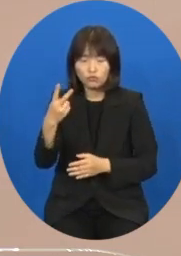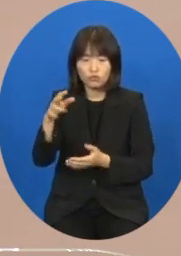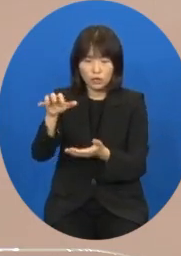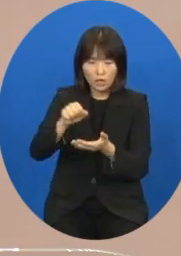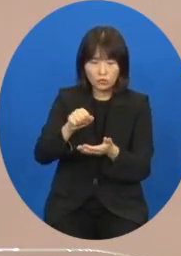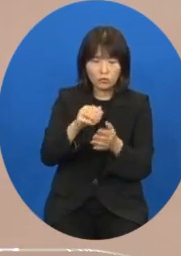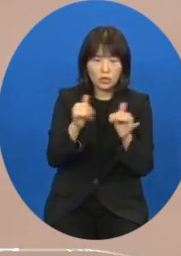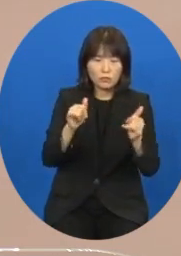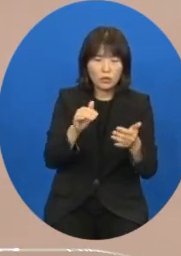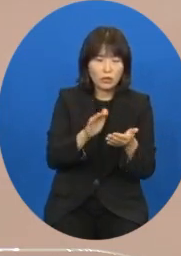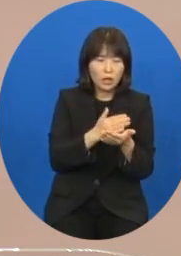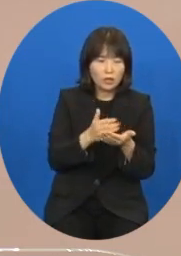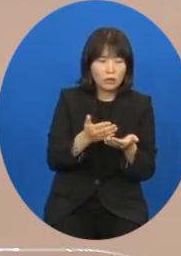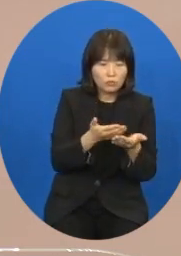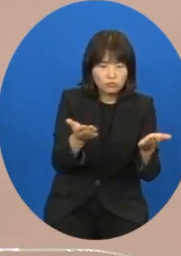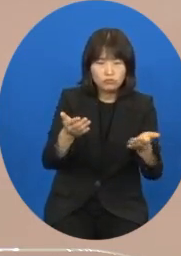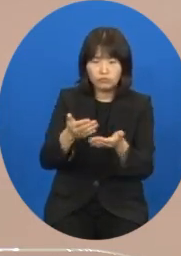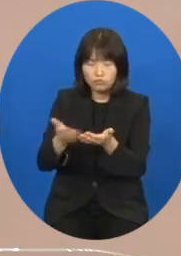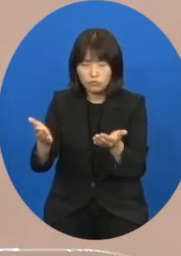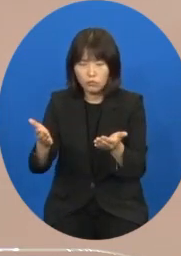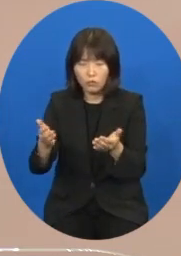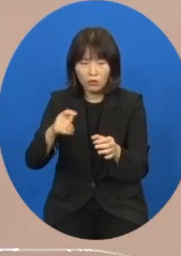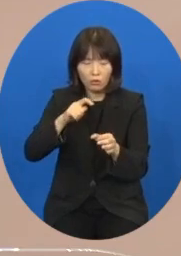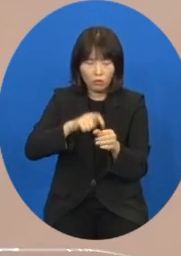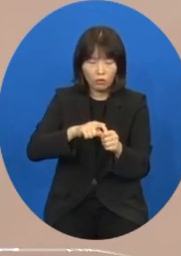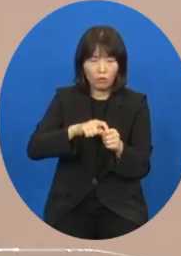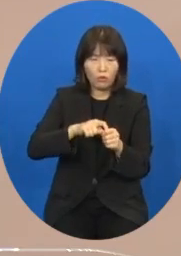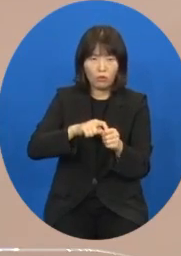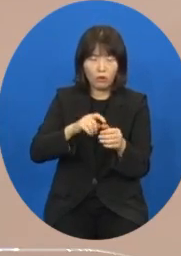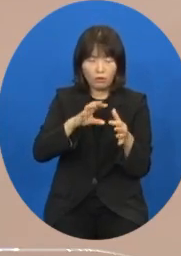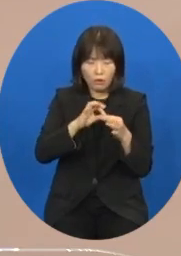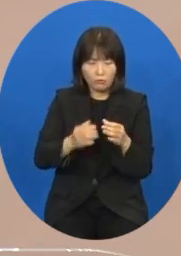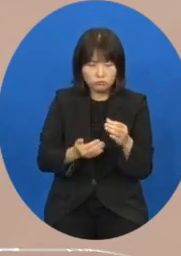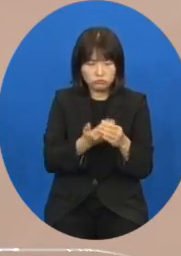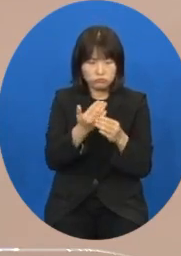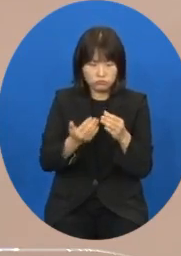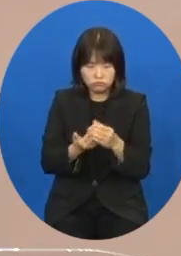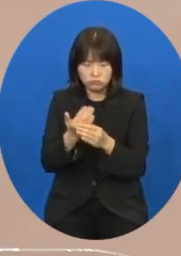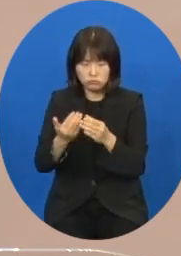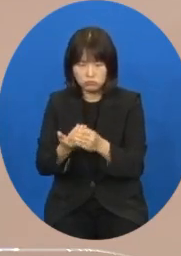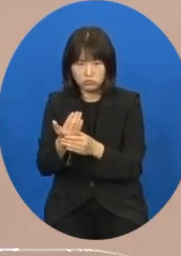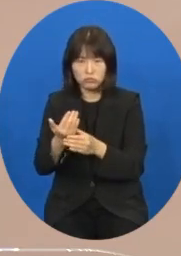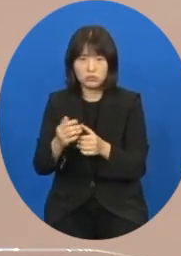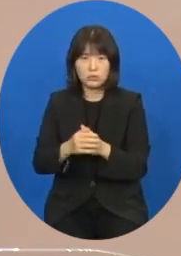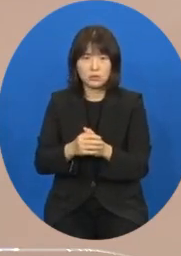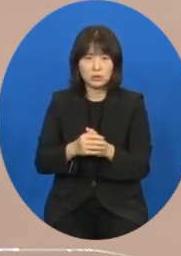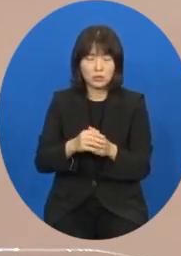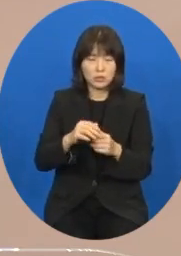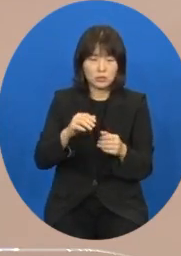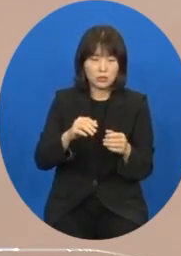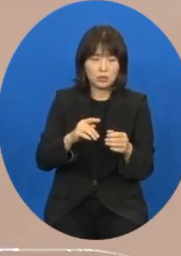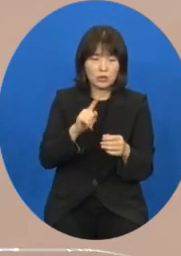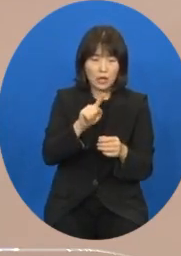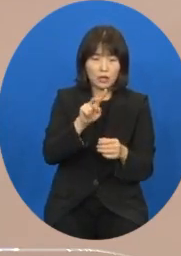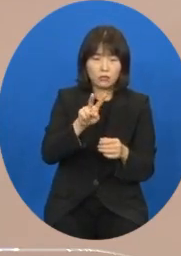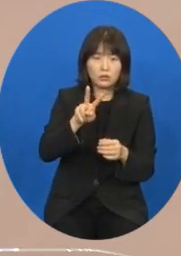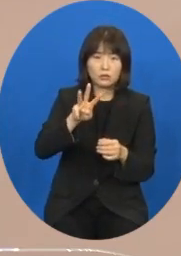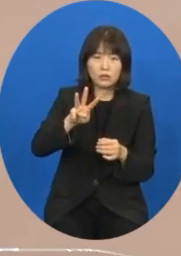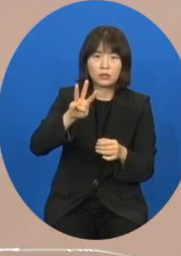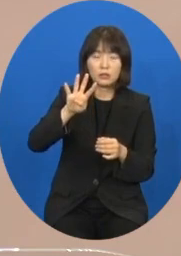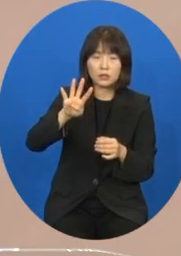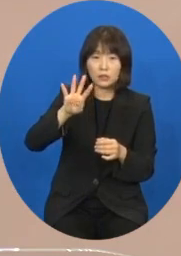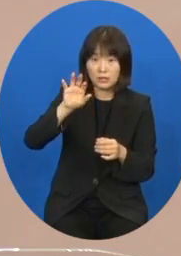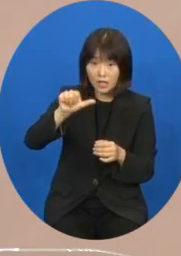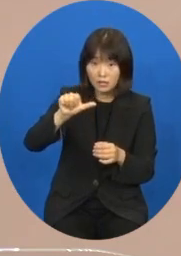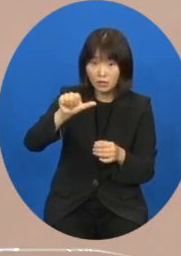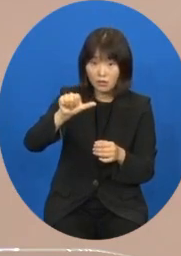때 계속 나오는 거예요. 떡이 계속 나오는 거예요. 아, 다섯 개 나올 때까지는 몰랐는데 여섯